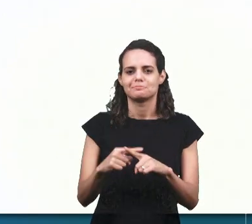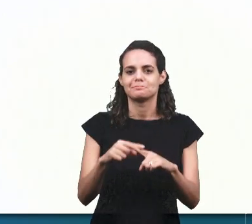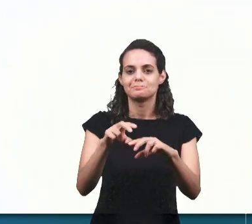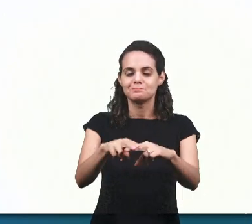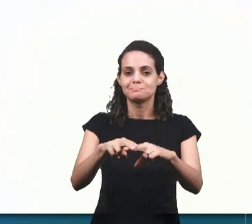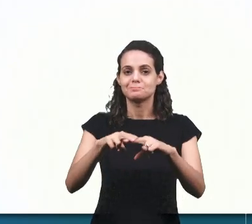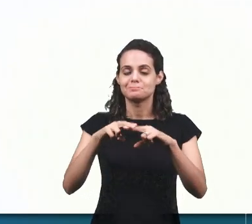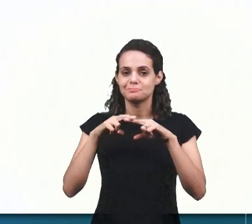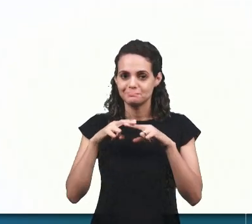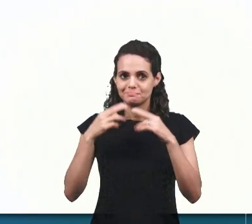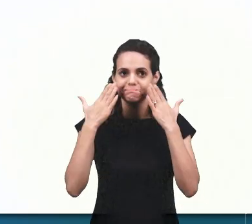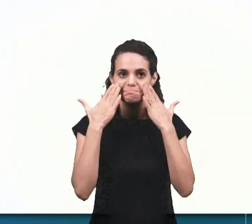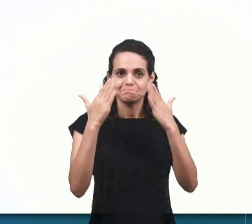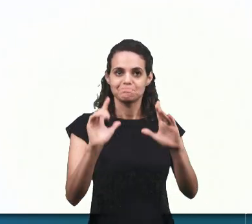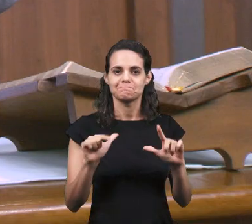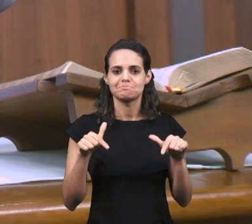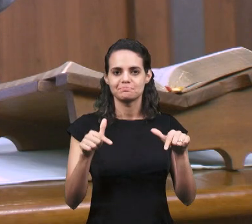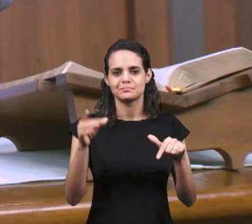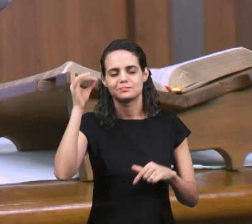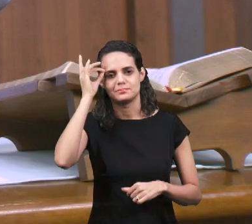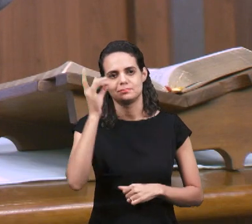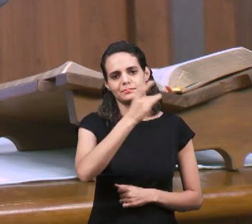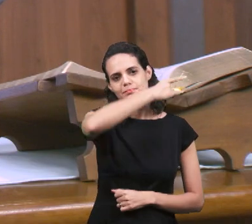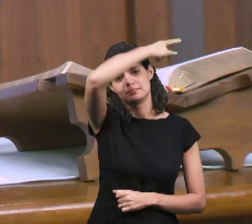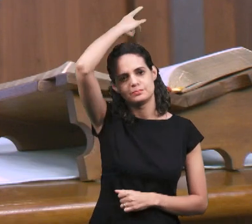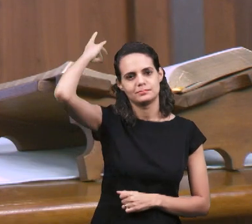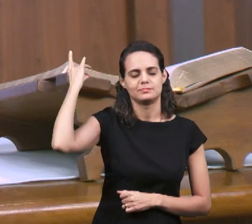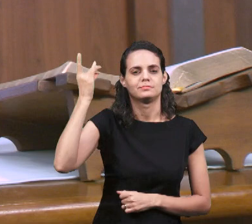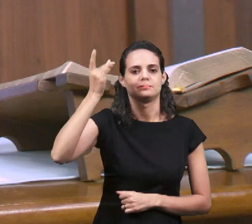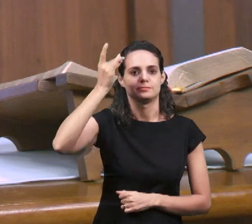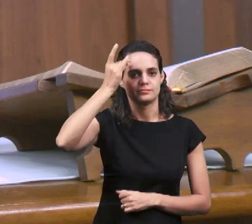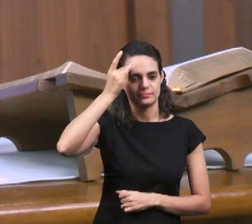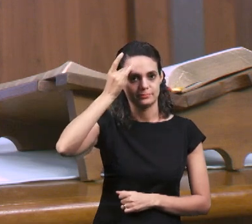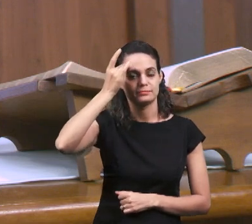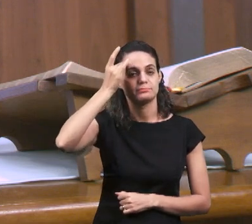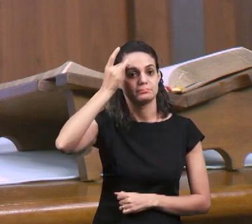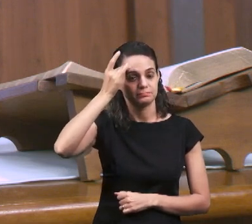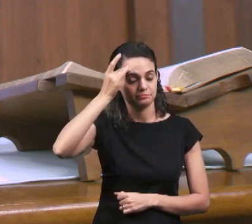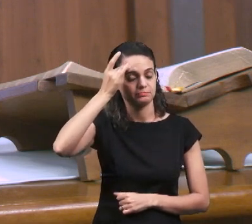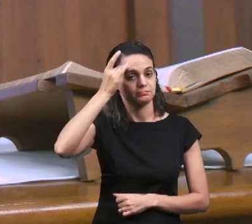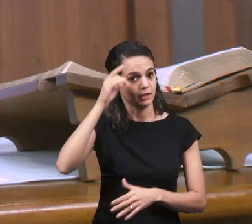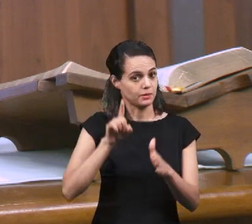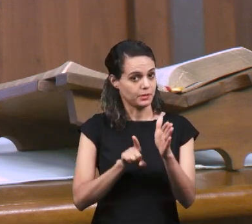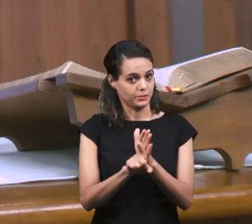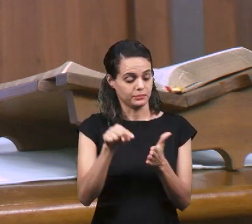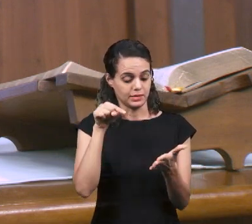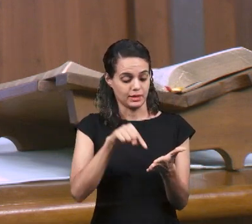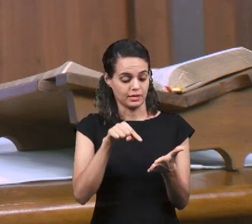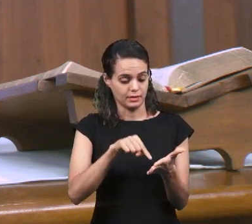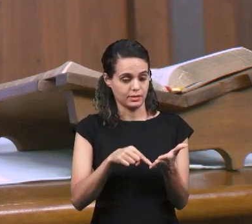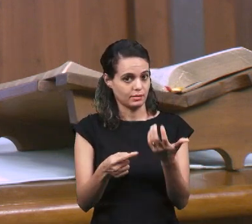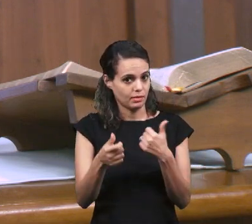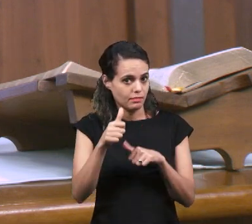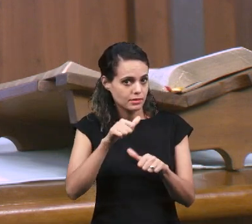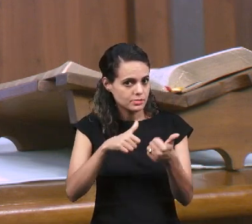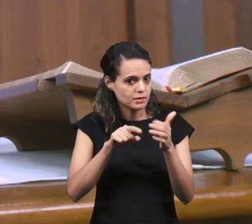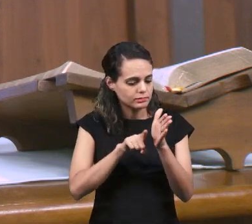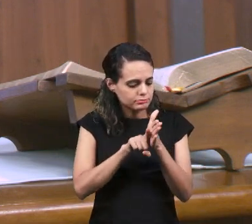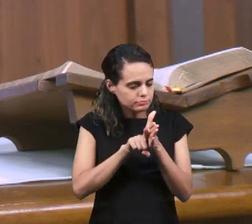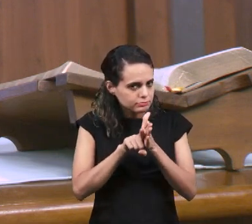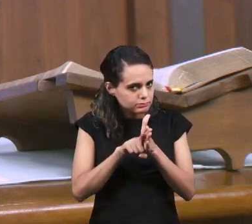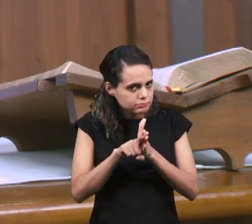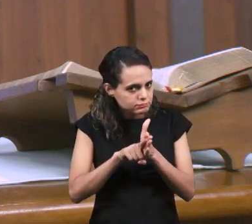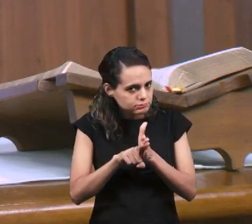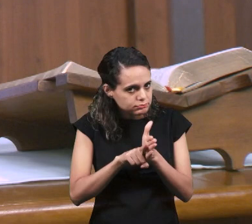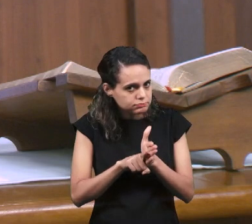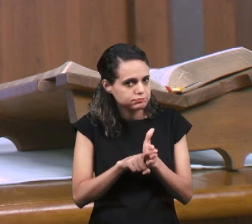Trinité? Donc, c'est une question plus élaborée. C'est une question qui demande une analyse pour répondre avec calme. C'est pour